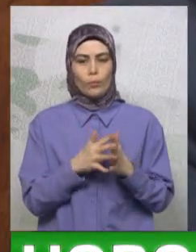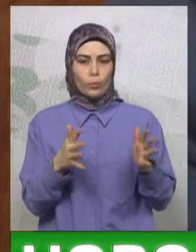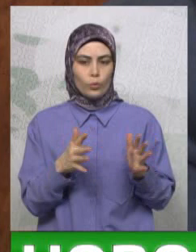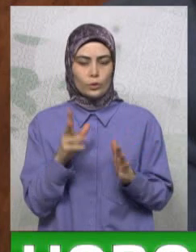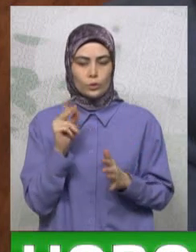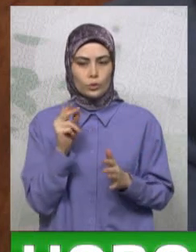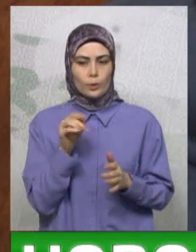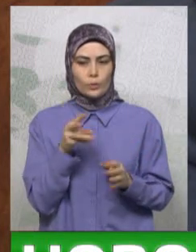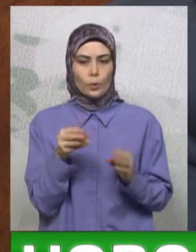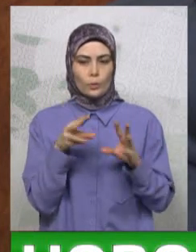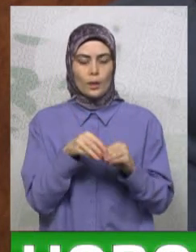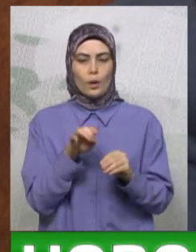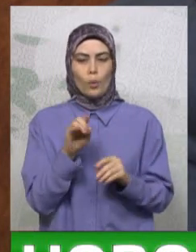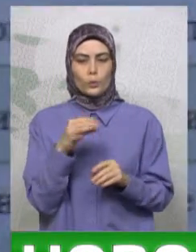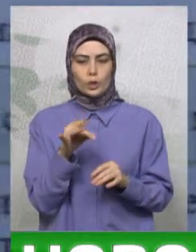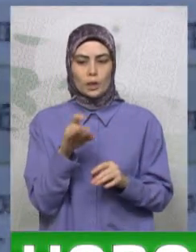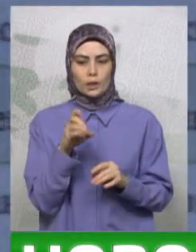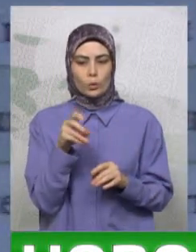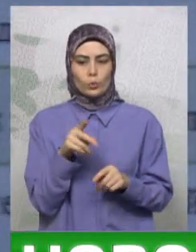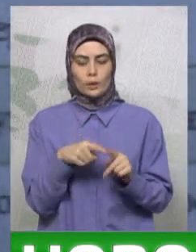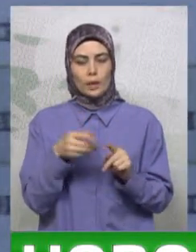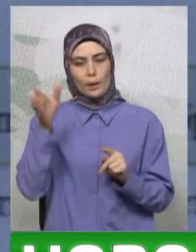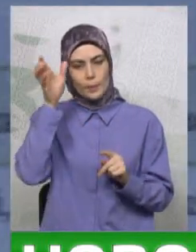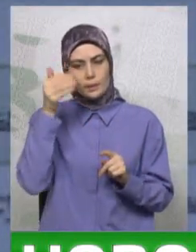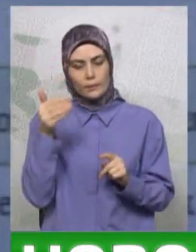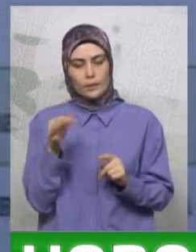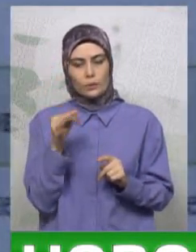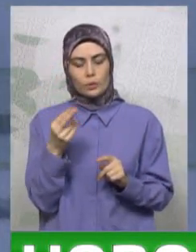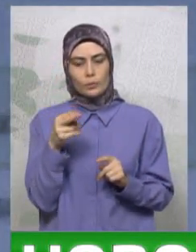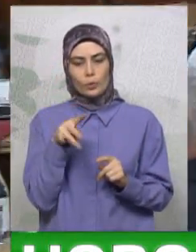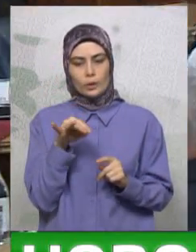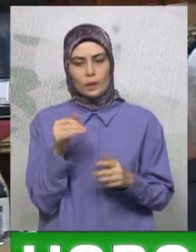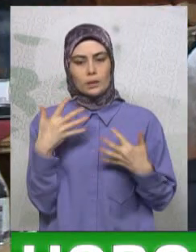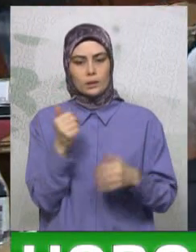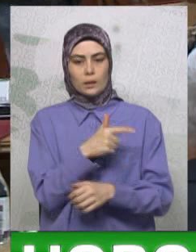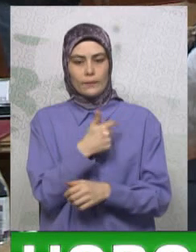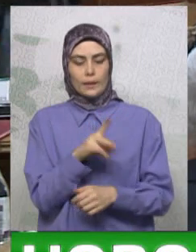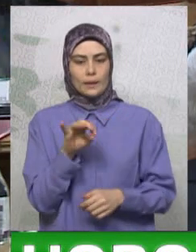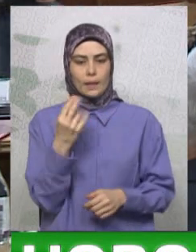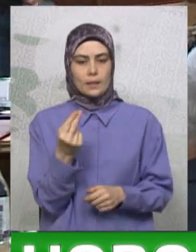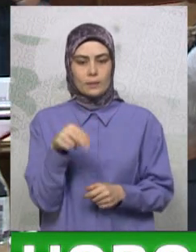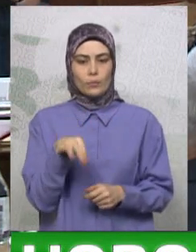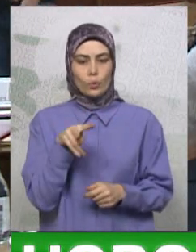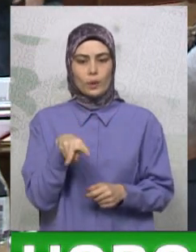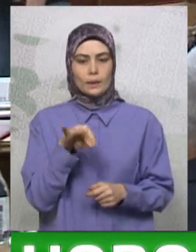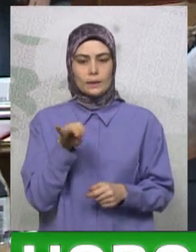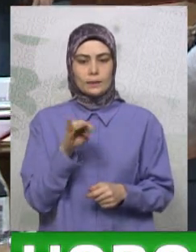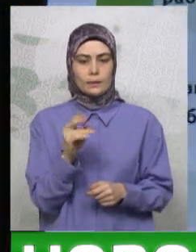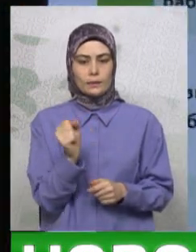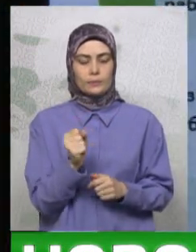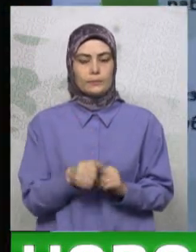в общем объеме расходов занимают образование, социальная политика, здравоохранение и национальная политика. Если